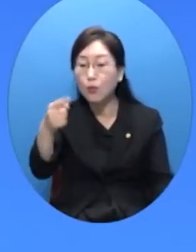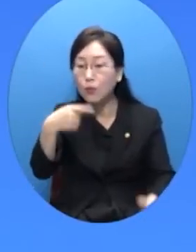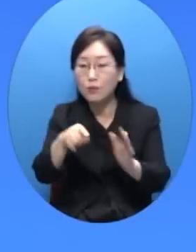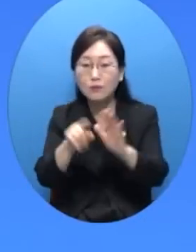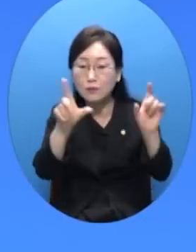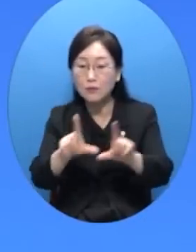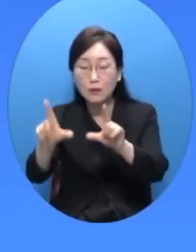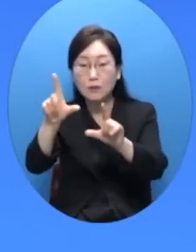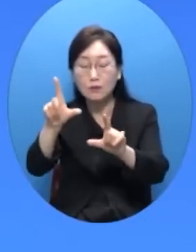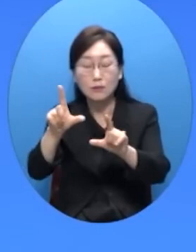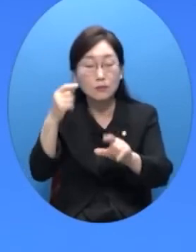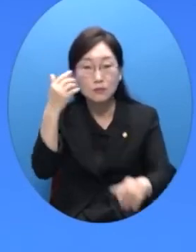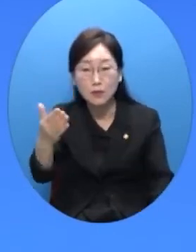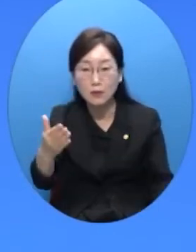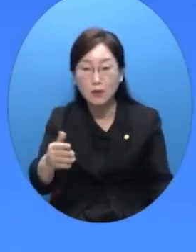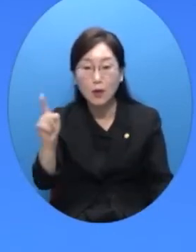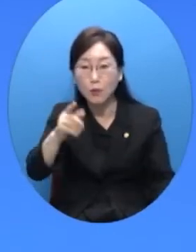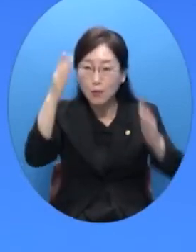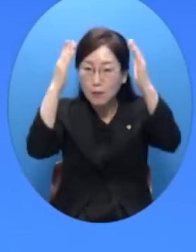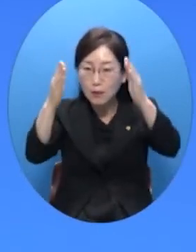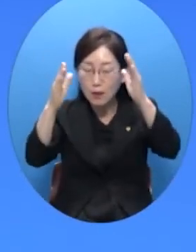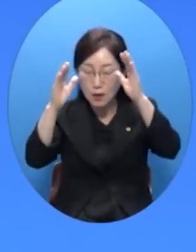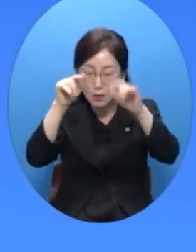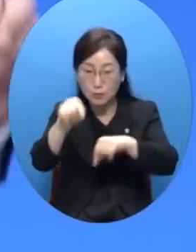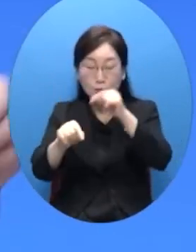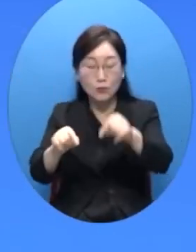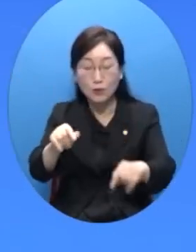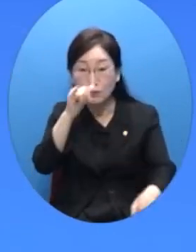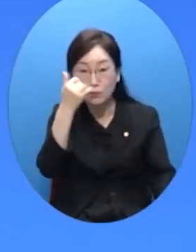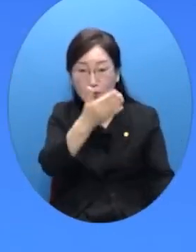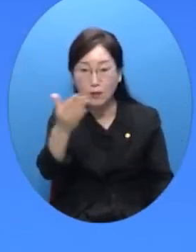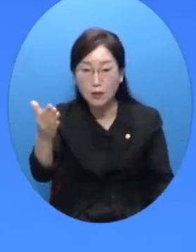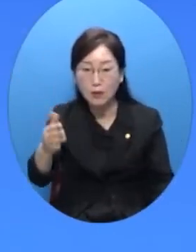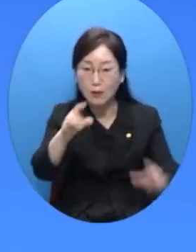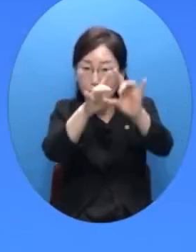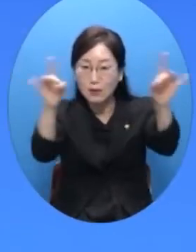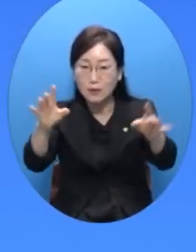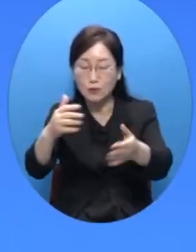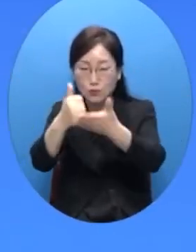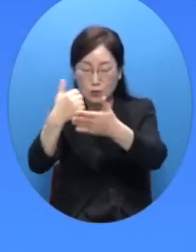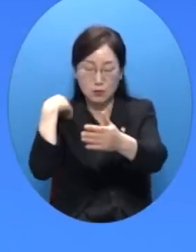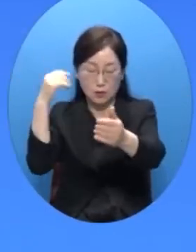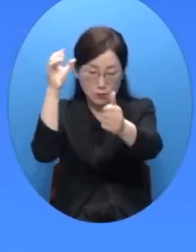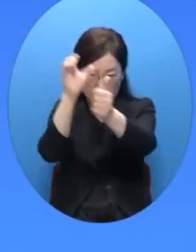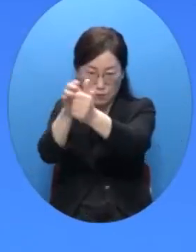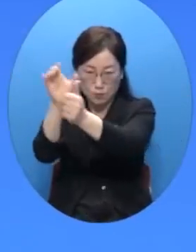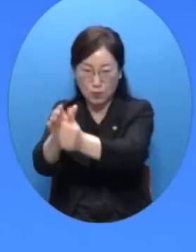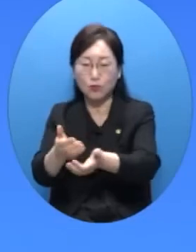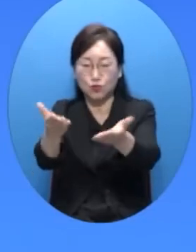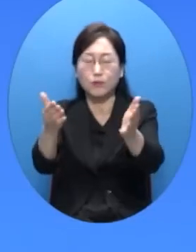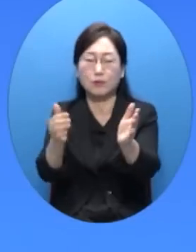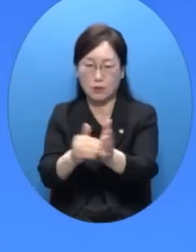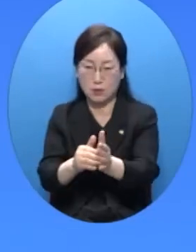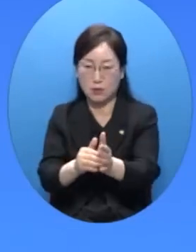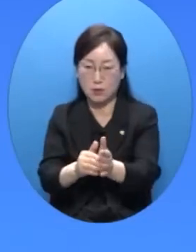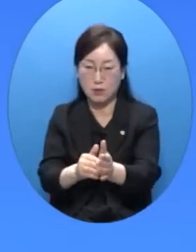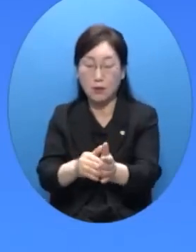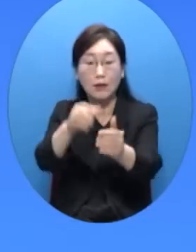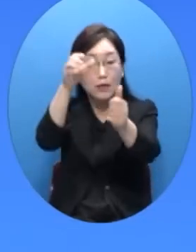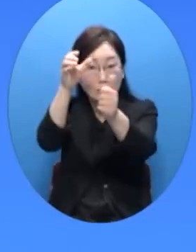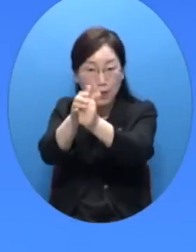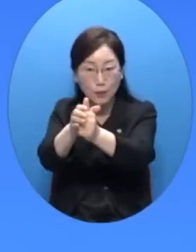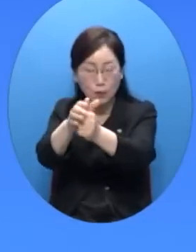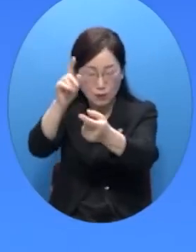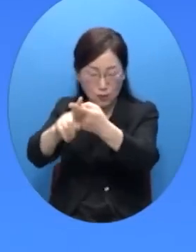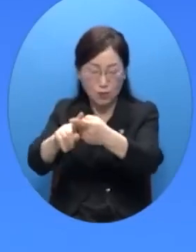있습니까? 무엇을 바라보고 나아가고 있습니까? 여러분 각자 각자에게 주님께서 사명을 주셨습니다. 그 사명을